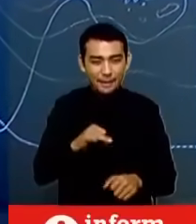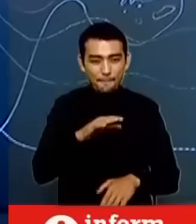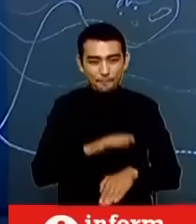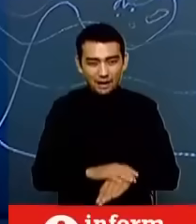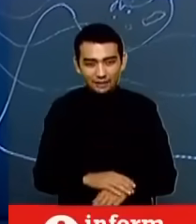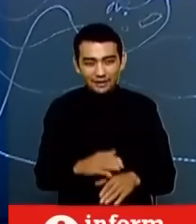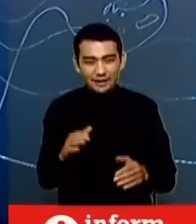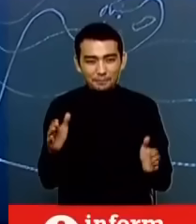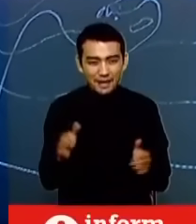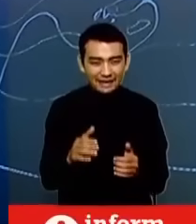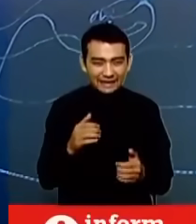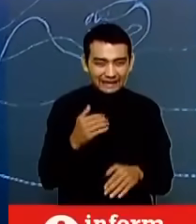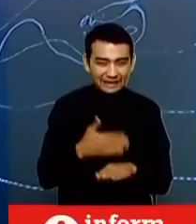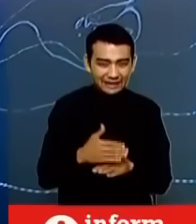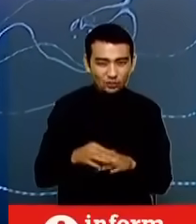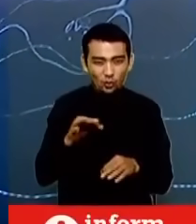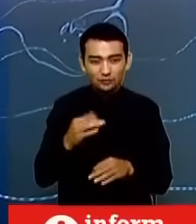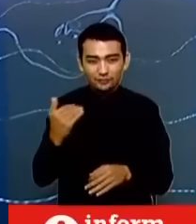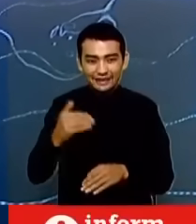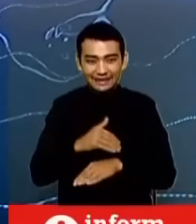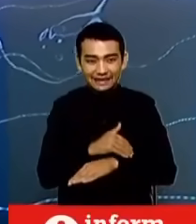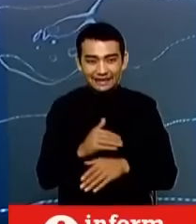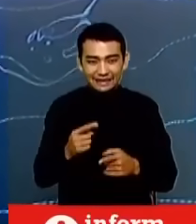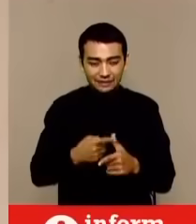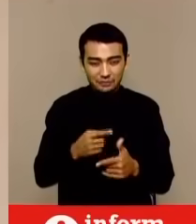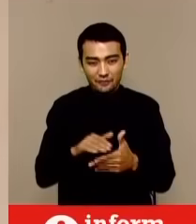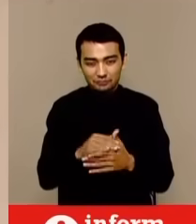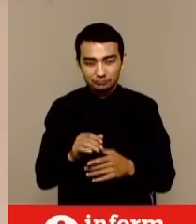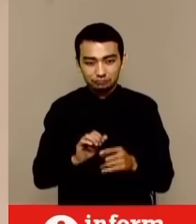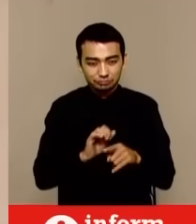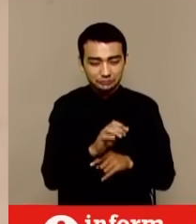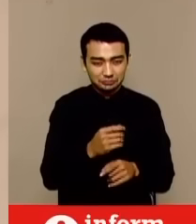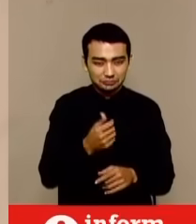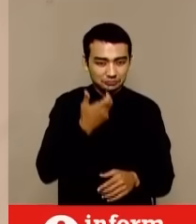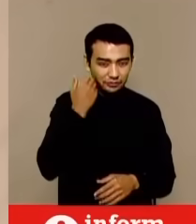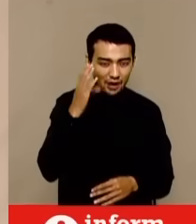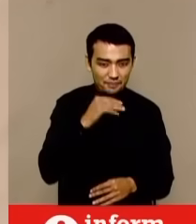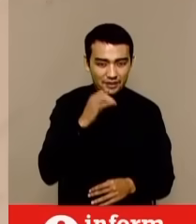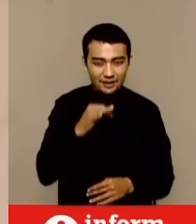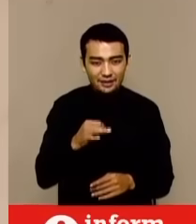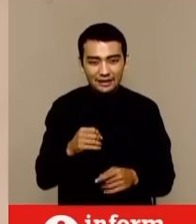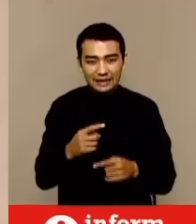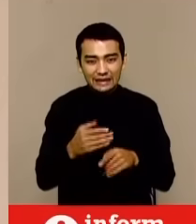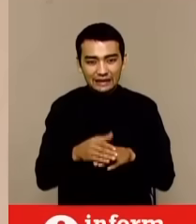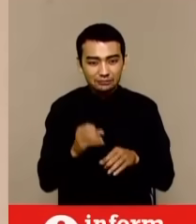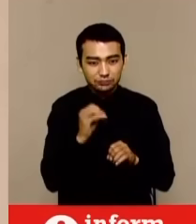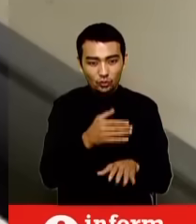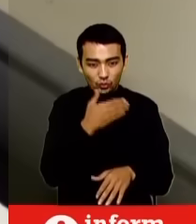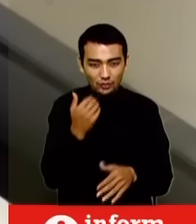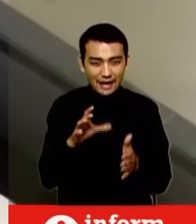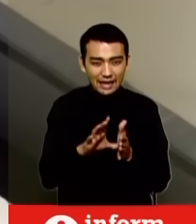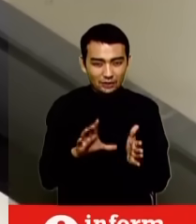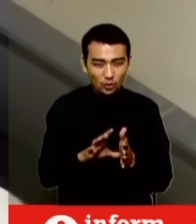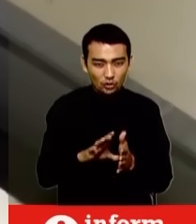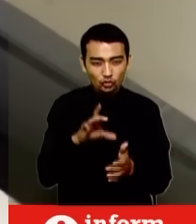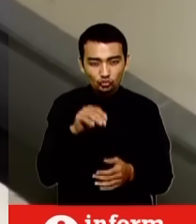микроқаржылық ұйымдарға сіздің атыңыздан кредит алуға өтінім жібереді. Артынша несе төленбеген соң коллекторлар электронды қолтаңба